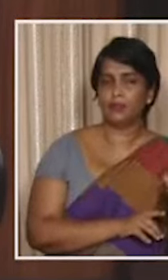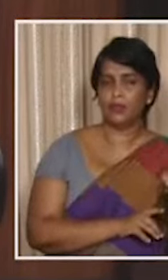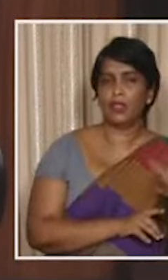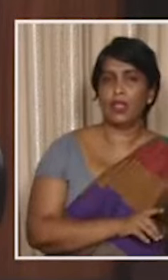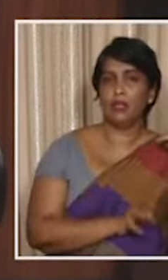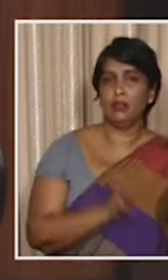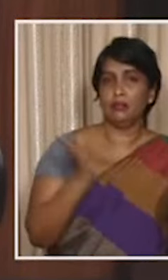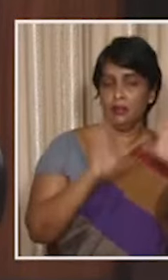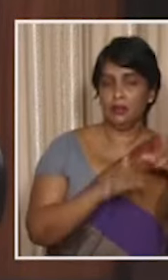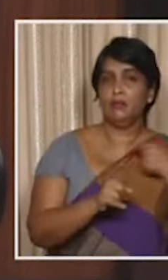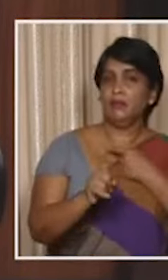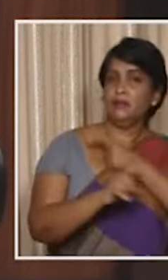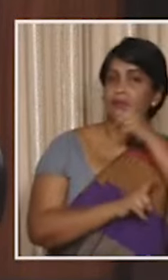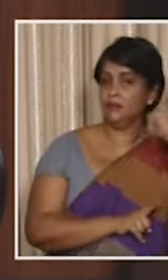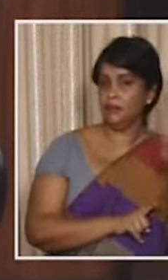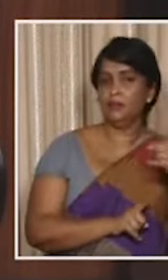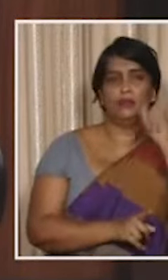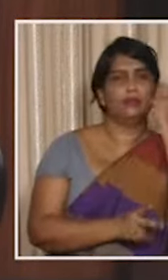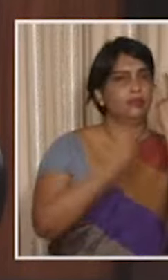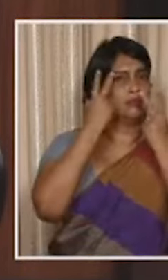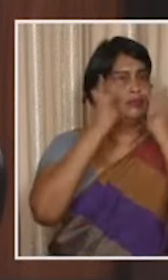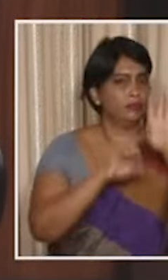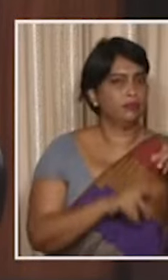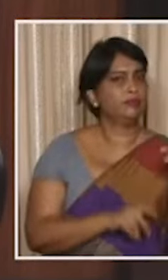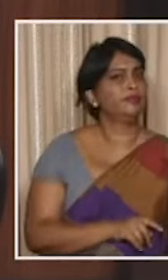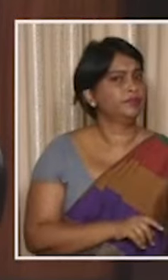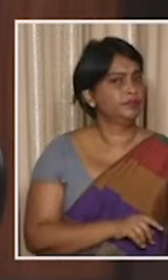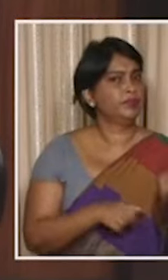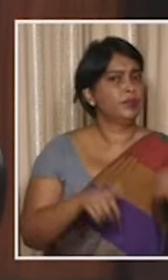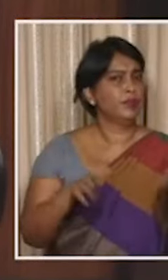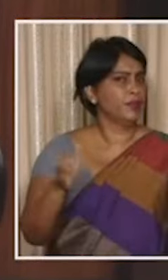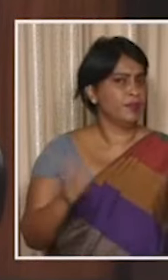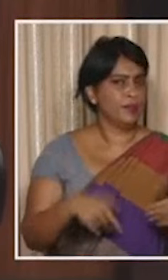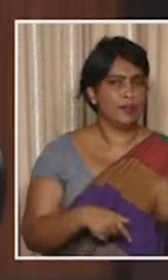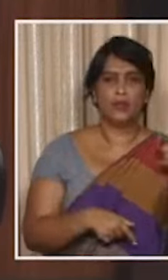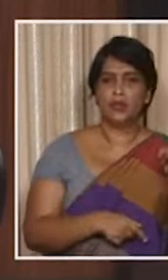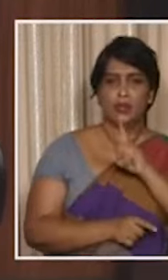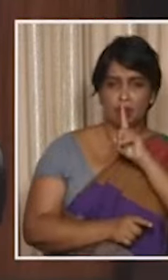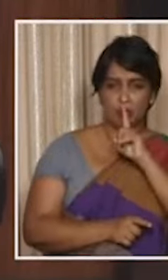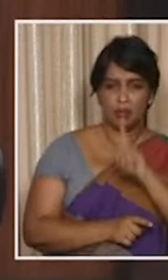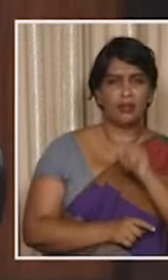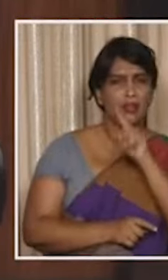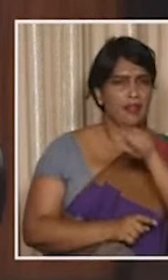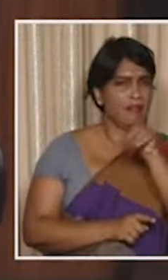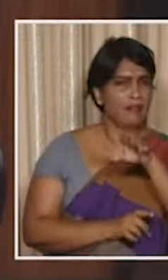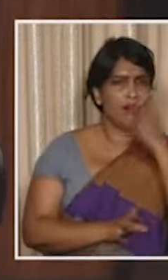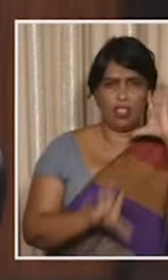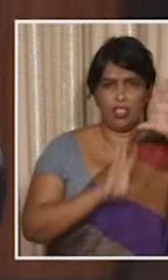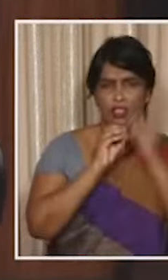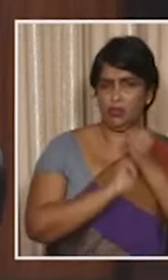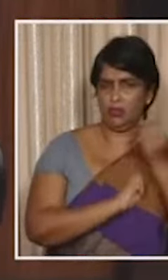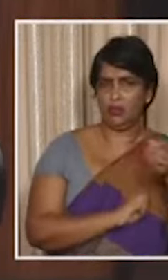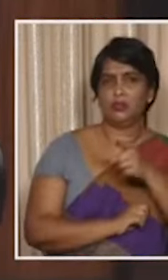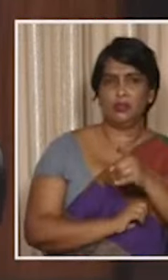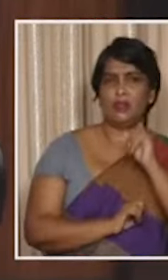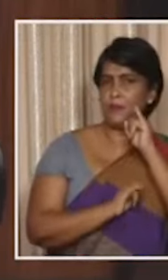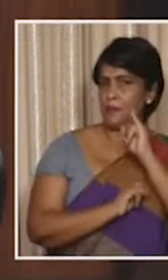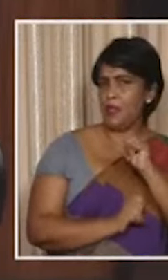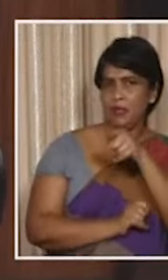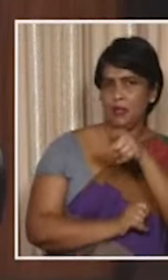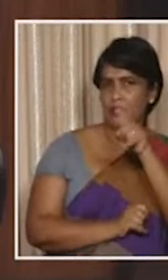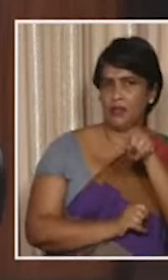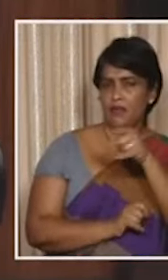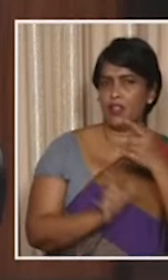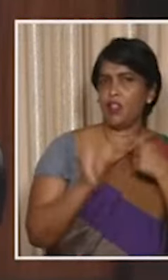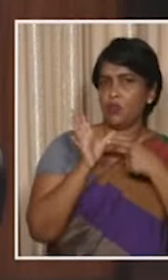கூட பார்வையிட்டவர்கள் இன்னும் அந்த நீங்கள் சொல்றது முற்றாக தவறு. உங்களுக்கு யாரோ தவறான செய்தியை தகவலை தந்திருக்கிறார்கள். தயவு செய்து